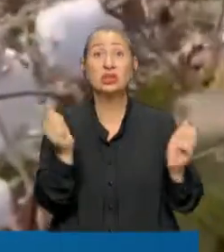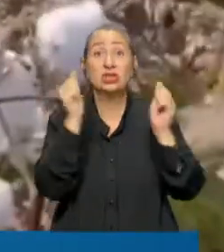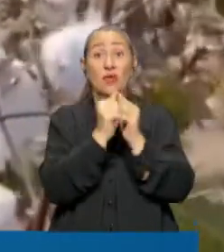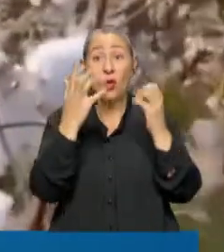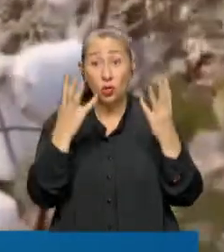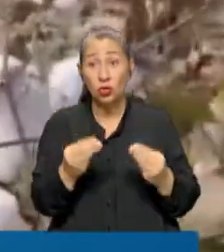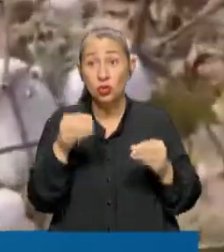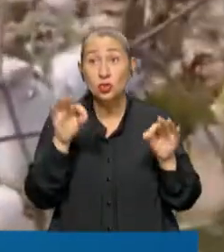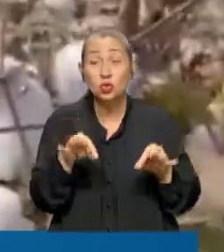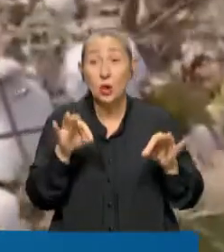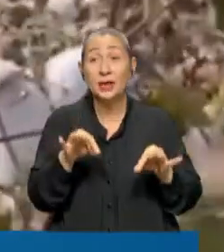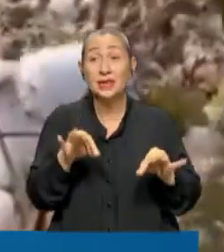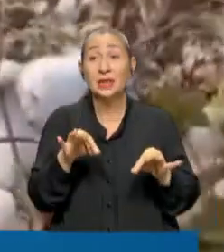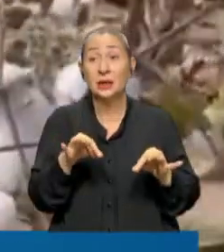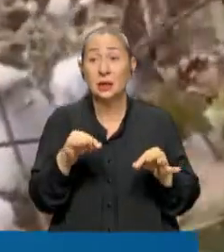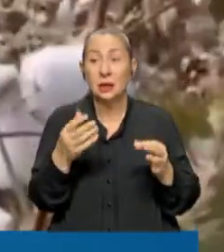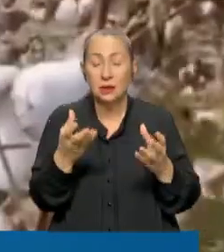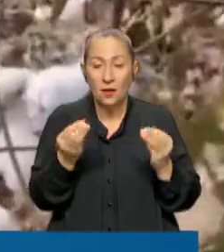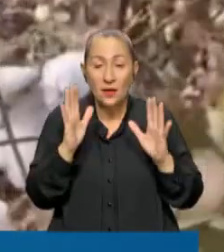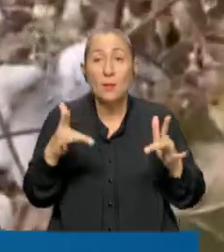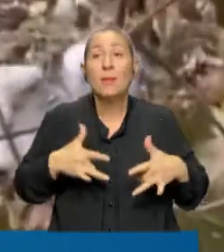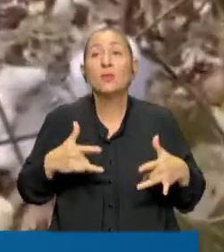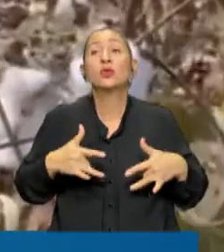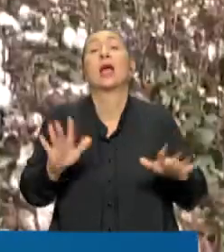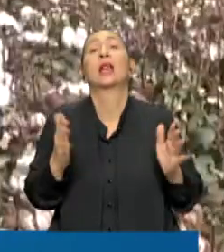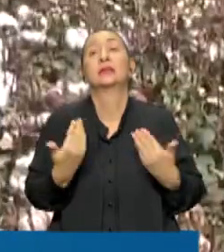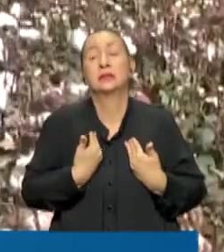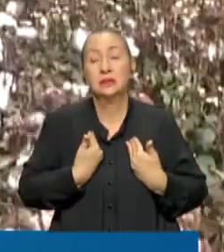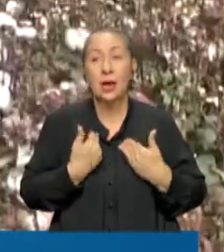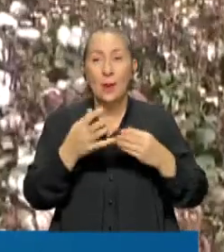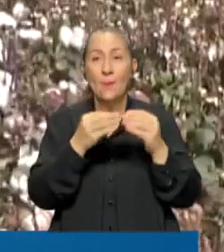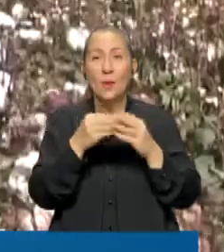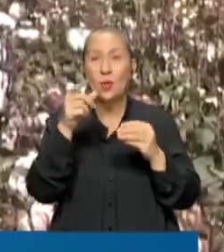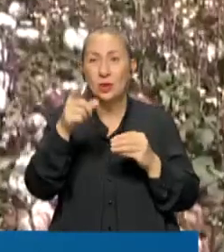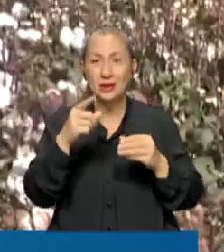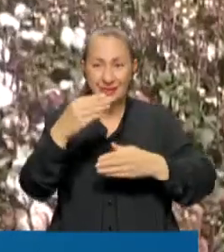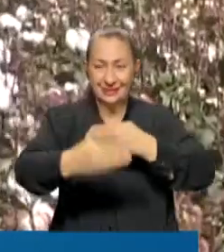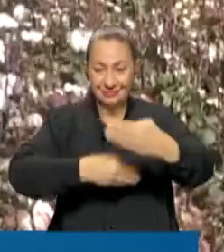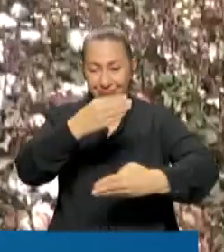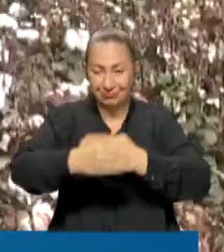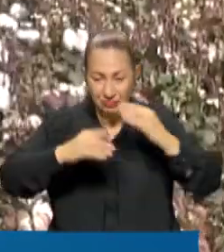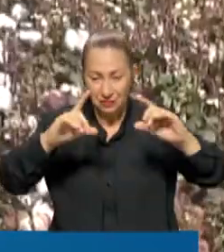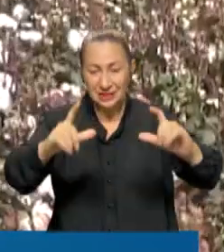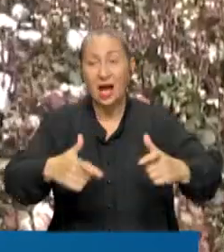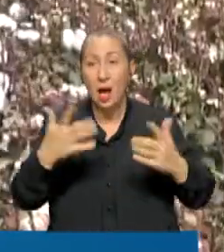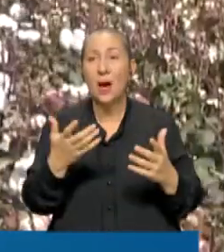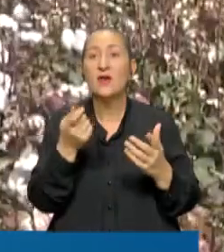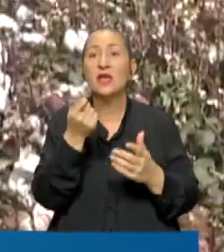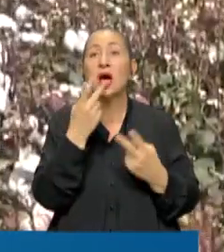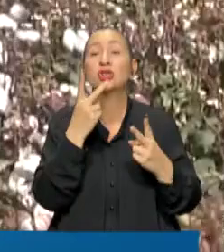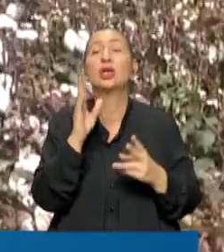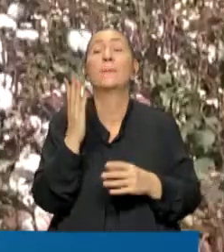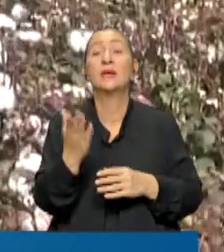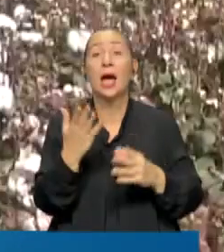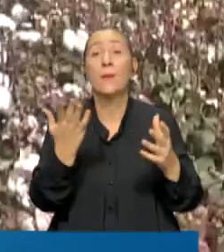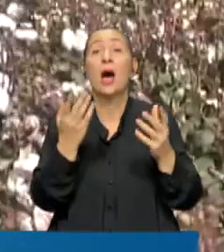yükseldiğini ve şu anki yani durumumuzdan çok memnun değiliz yani. Pamuk üreticisi de hasat yapıyor ama hala alım fiyatı açıklanmadı.